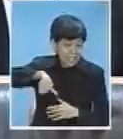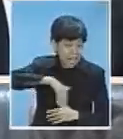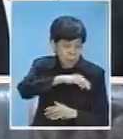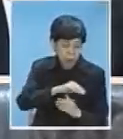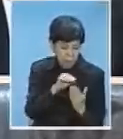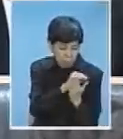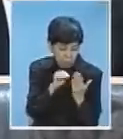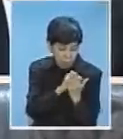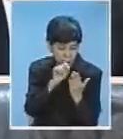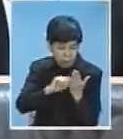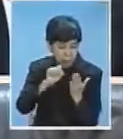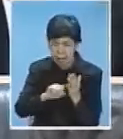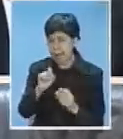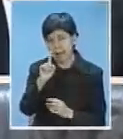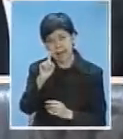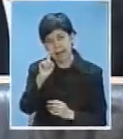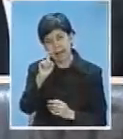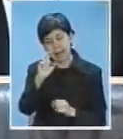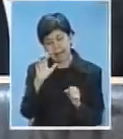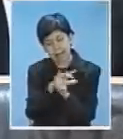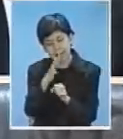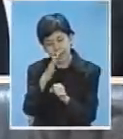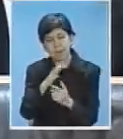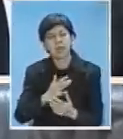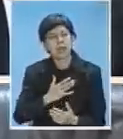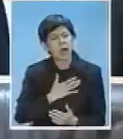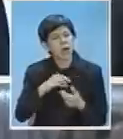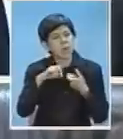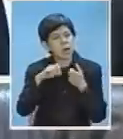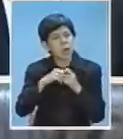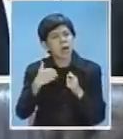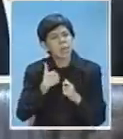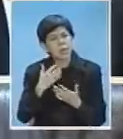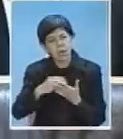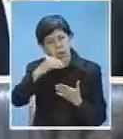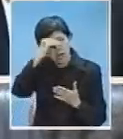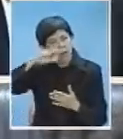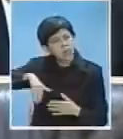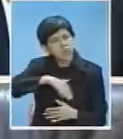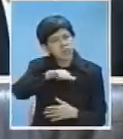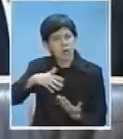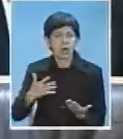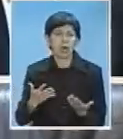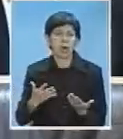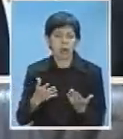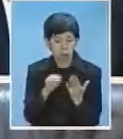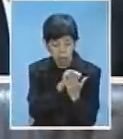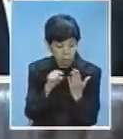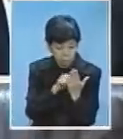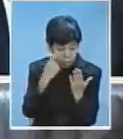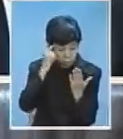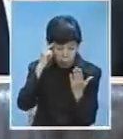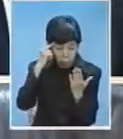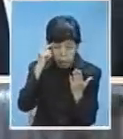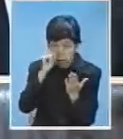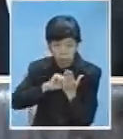อ่านออกเขียนได้แล้ววันนี้เนี่ยเรายังมีปัญหาว่าเด็กจำนวนไม่น้อยเนี่ยอ่านไม่ออกเขียนไม่